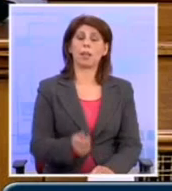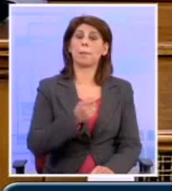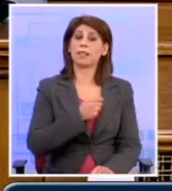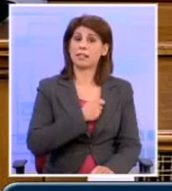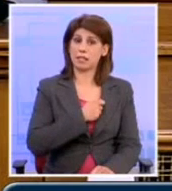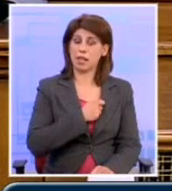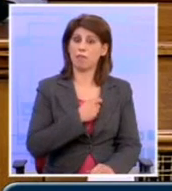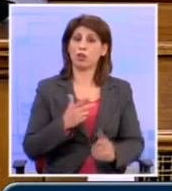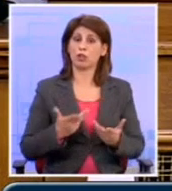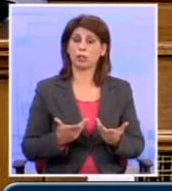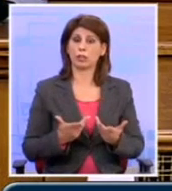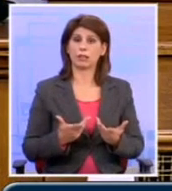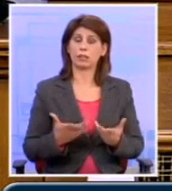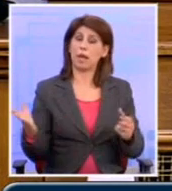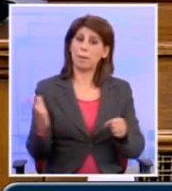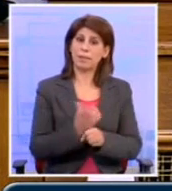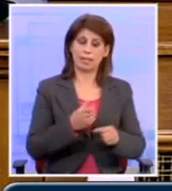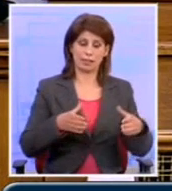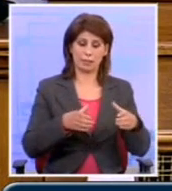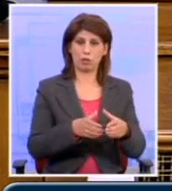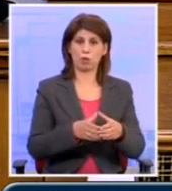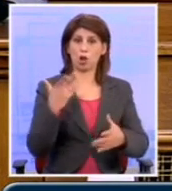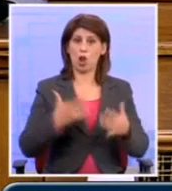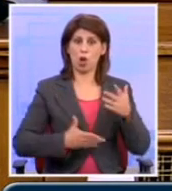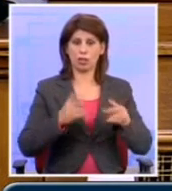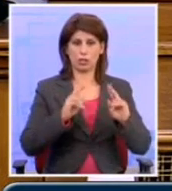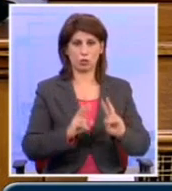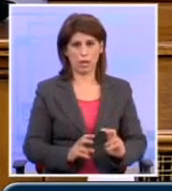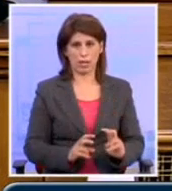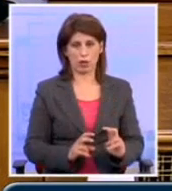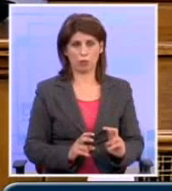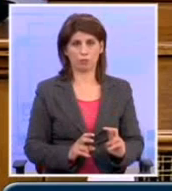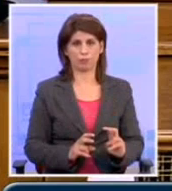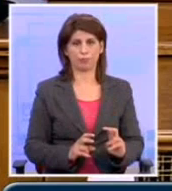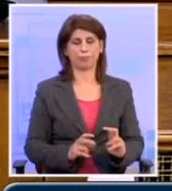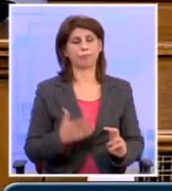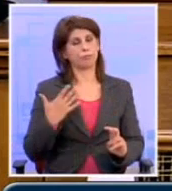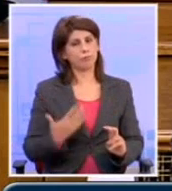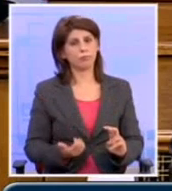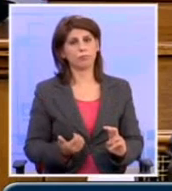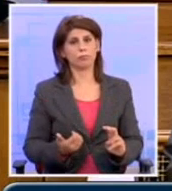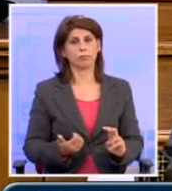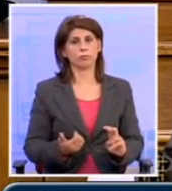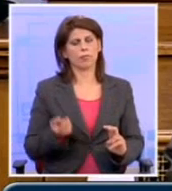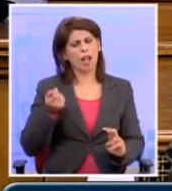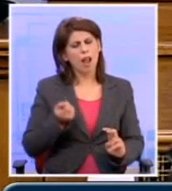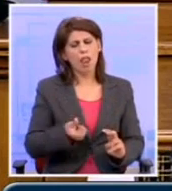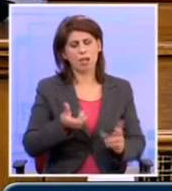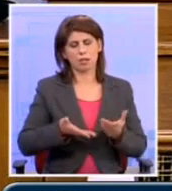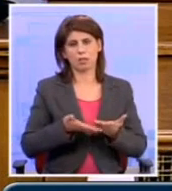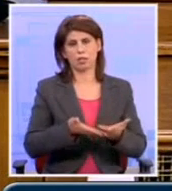πιστεύοντας ότι η επιτυχία της Επιτροπής Λογιστικού Ελέγχου είναι η ελάχιστη